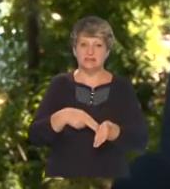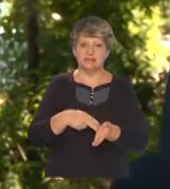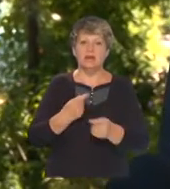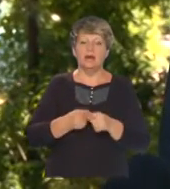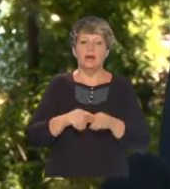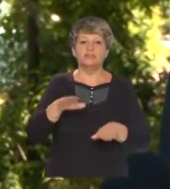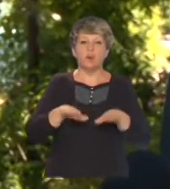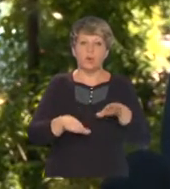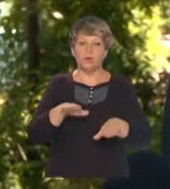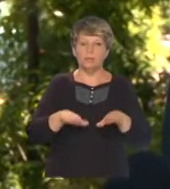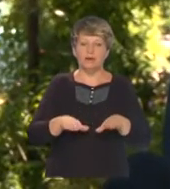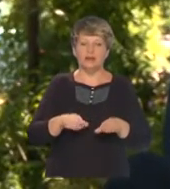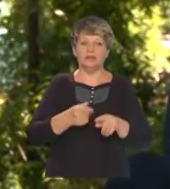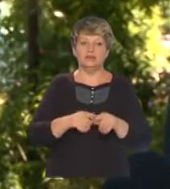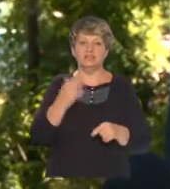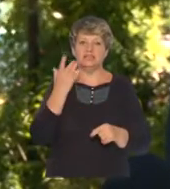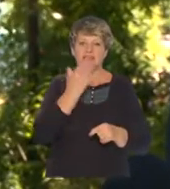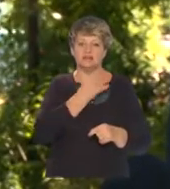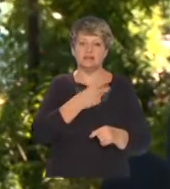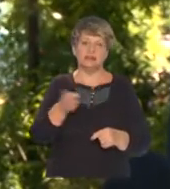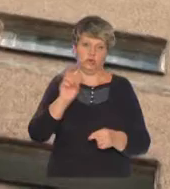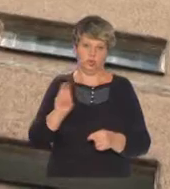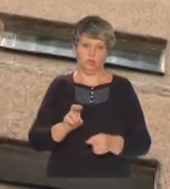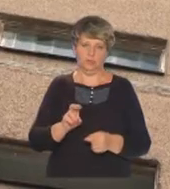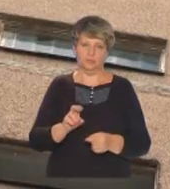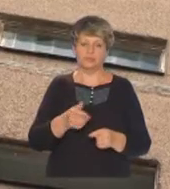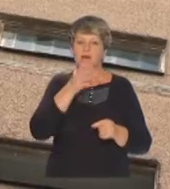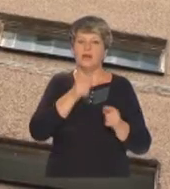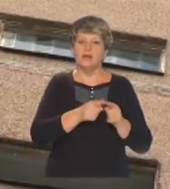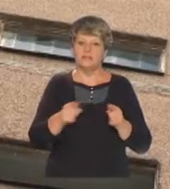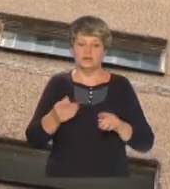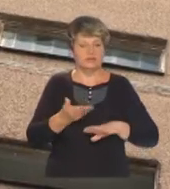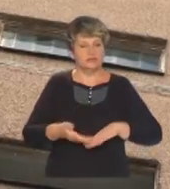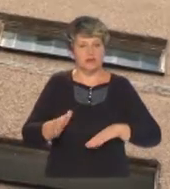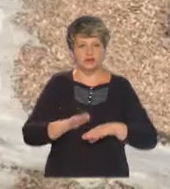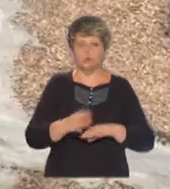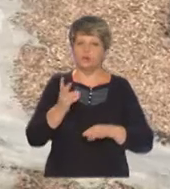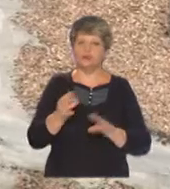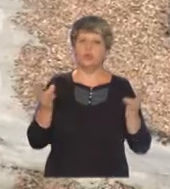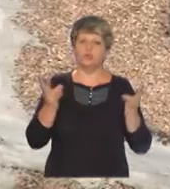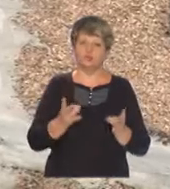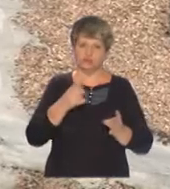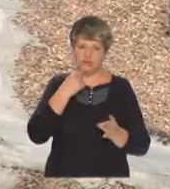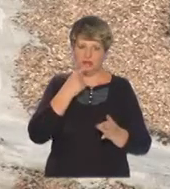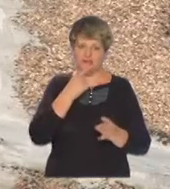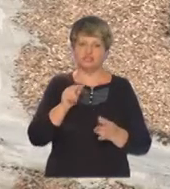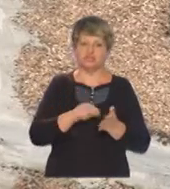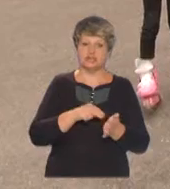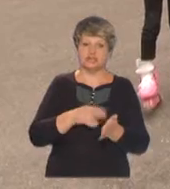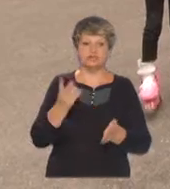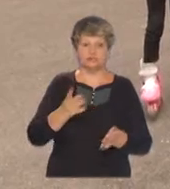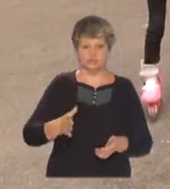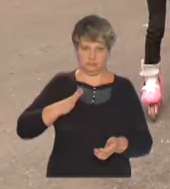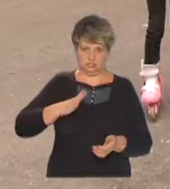це колебання або нестабільність національної валюти. Період важкий, але необхідний, говорять фахівці. Тож